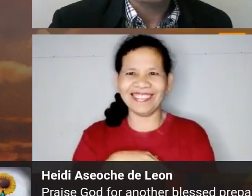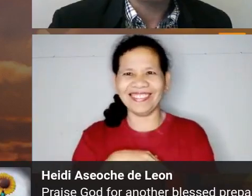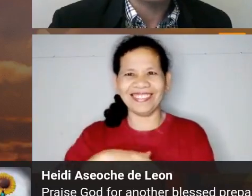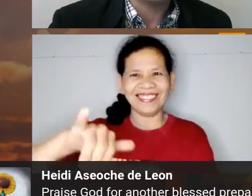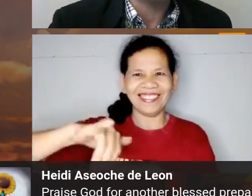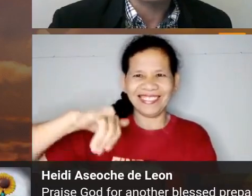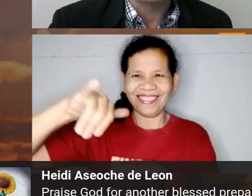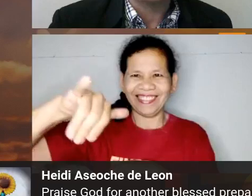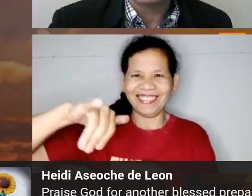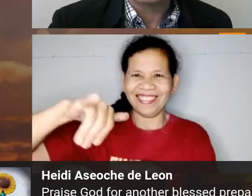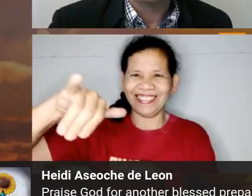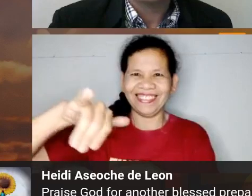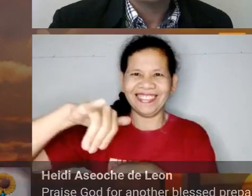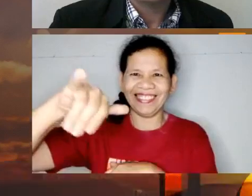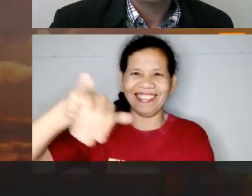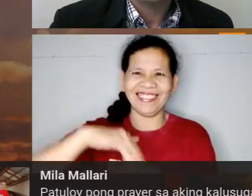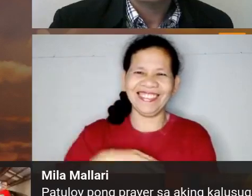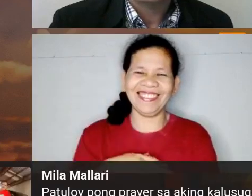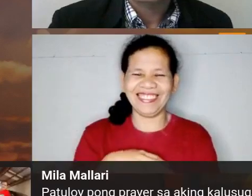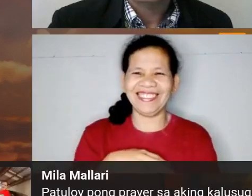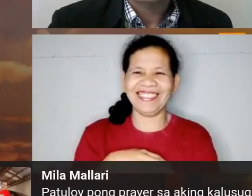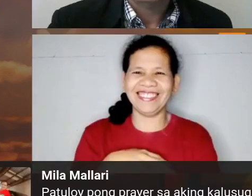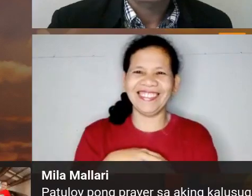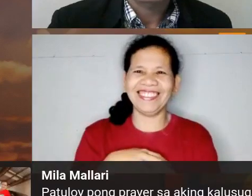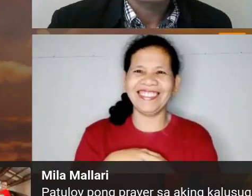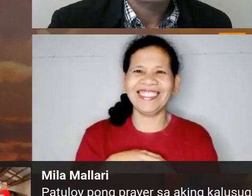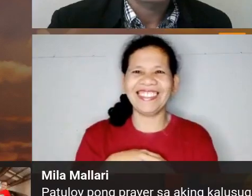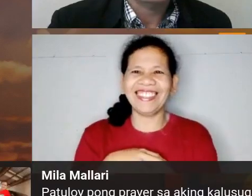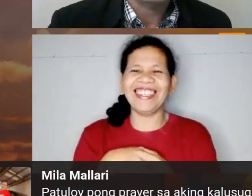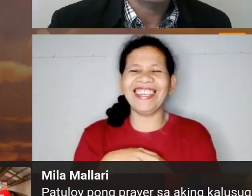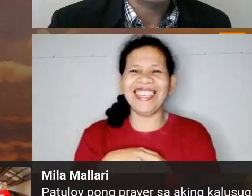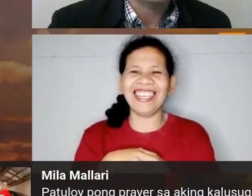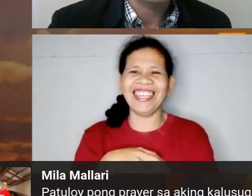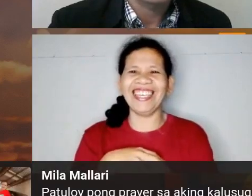mukha na. May nakapula rin, may nakapula. Magandang pangitain pag nakadilaw, ano?